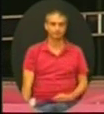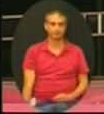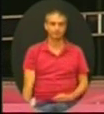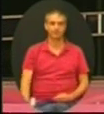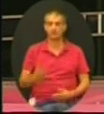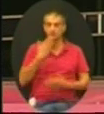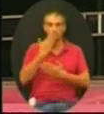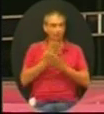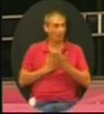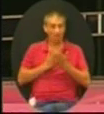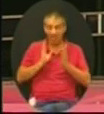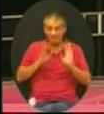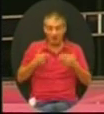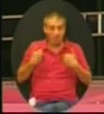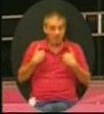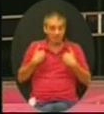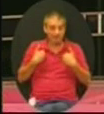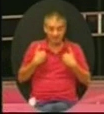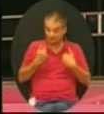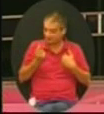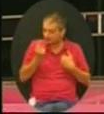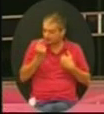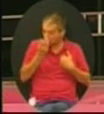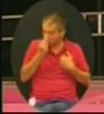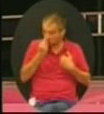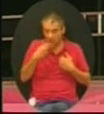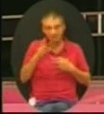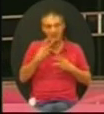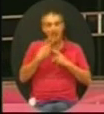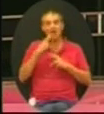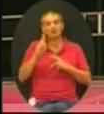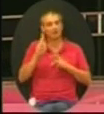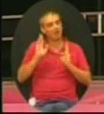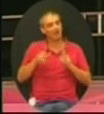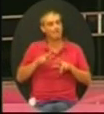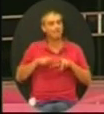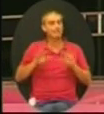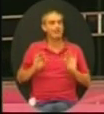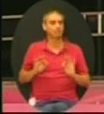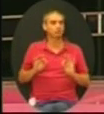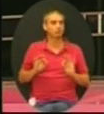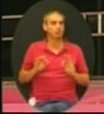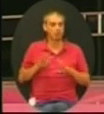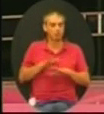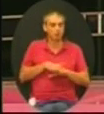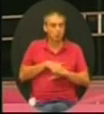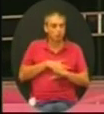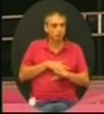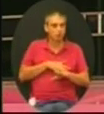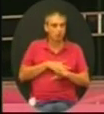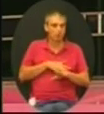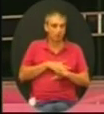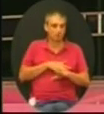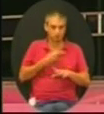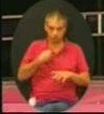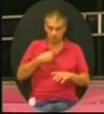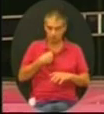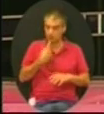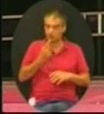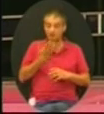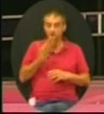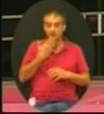של ירושלים, גם אם אני עוזבת רגע את הצד הדקלרטיבי, אלא גם במציאות, התחושה שבה אנחנו